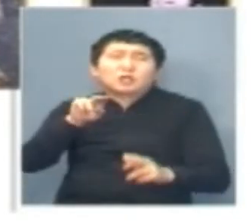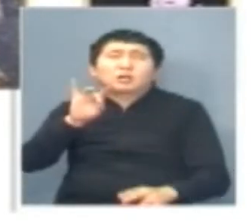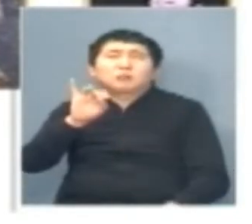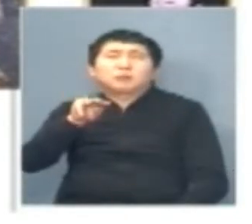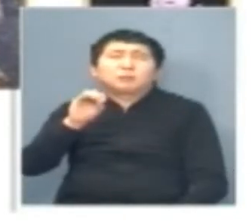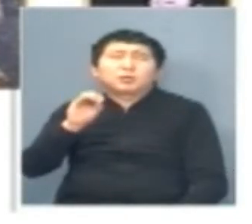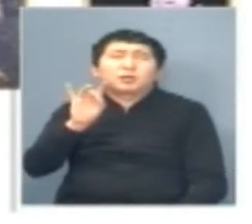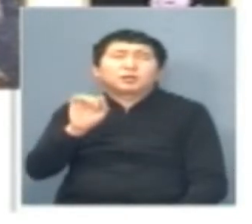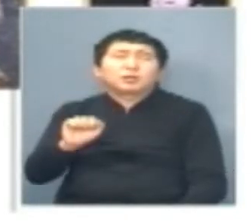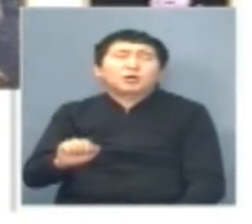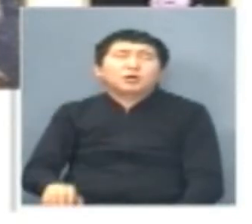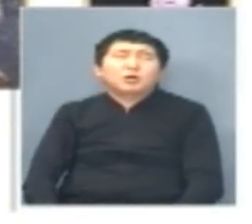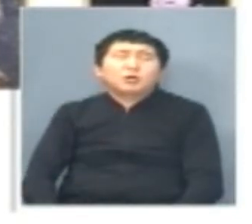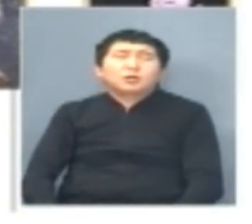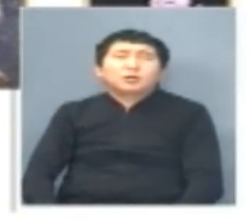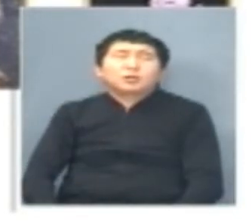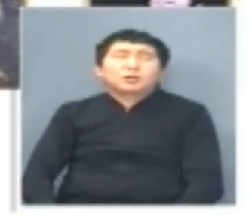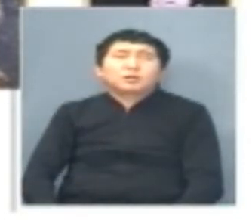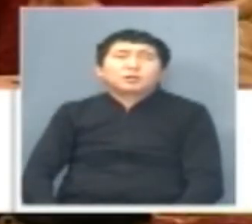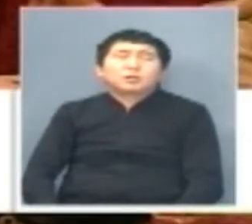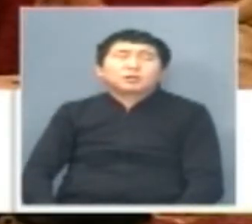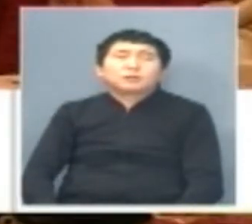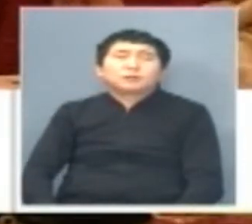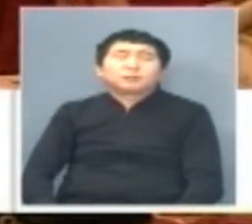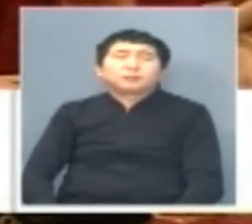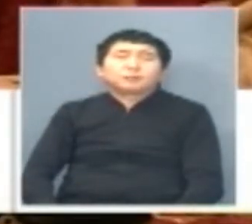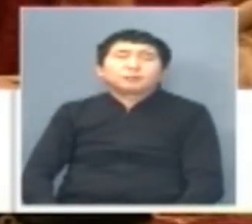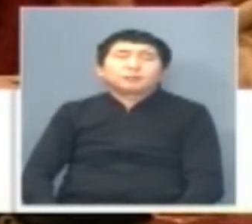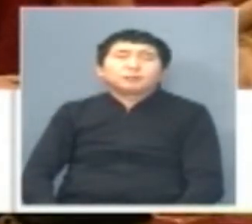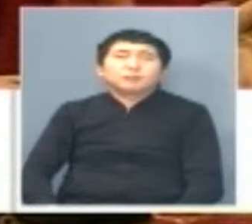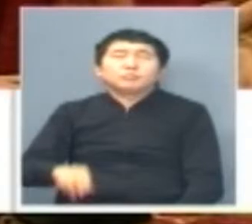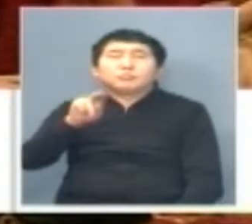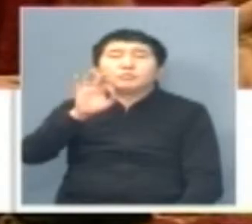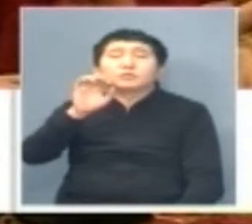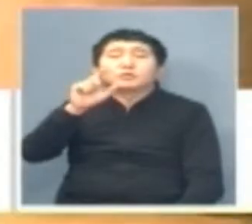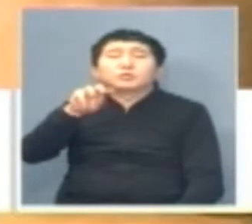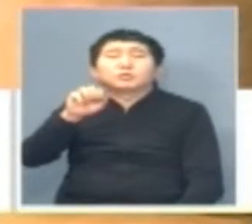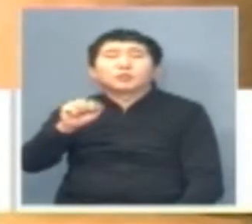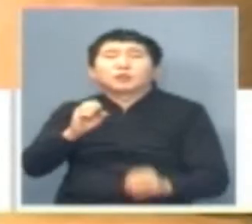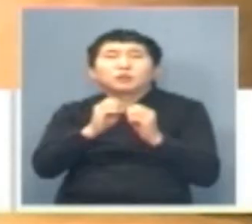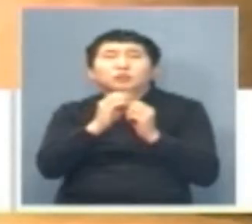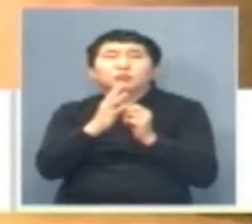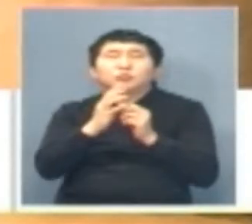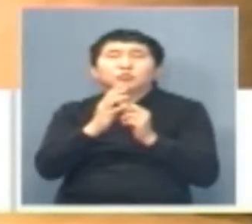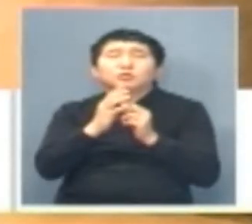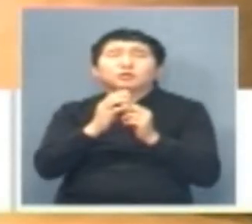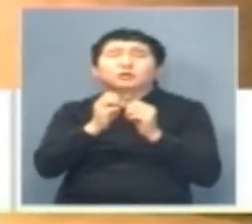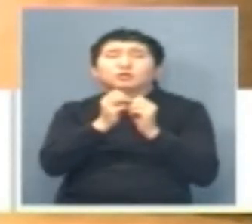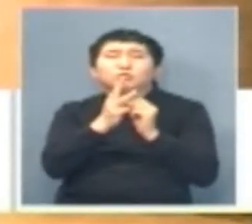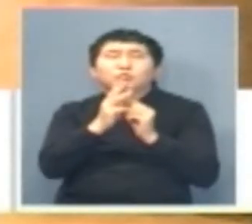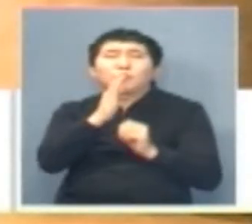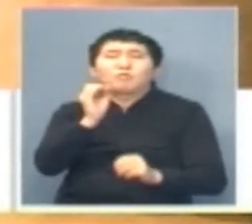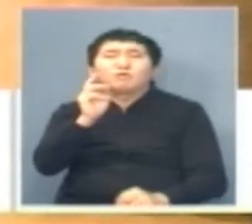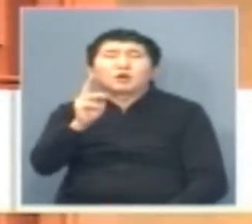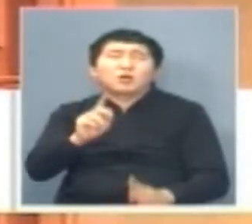жаңағы елімізде болып жатқан жағдайлардың әсерінен. «Қозы көрпеш Баян Сұлу» поэмасы 13-14 ғасырлардан бастап жырланып,